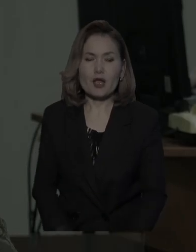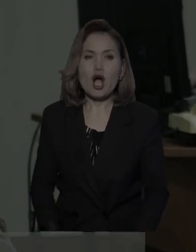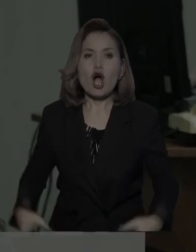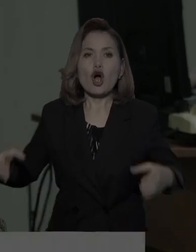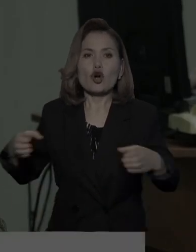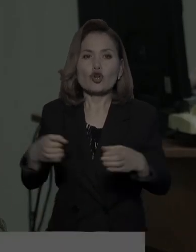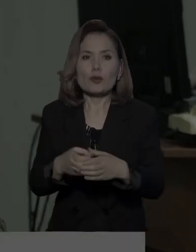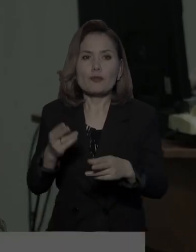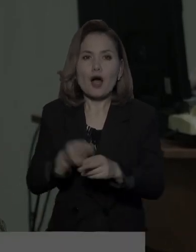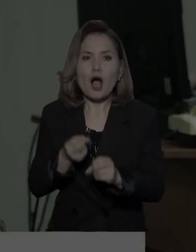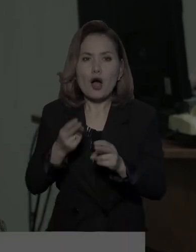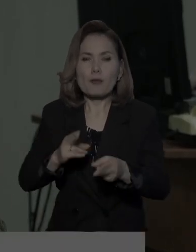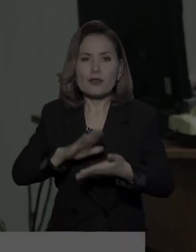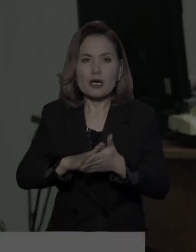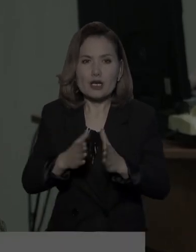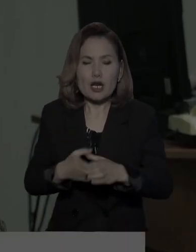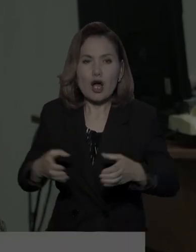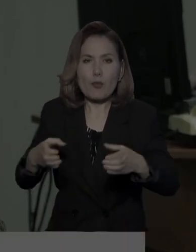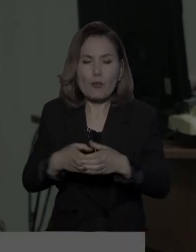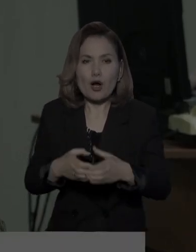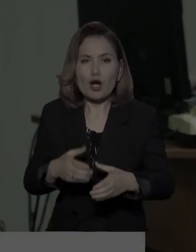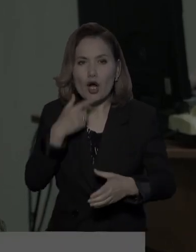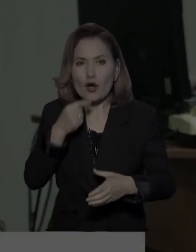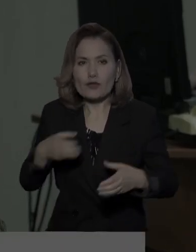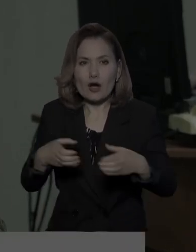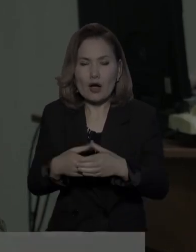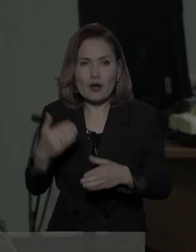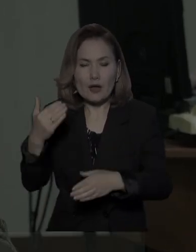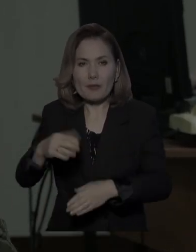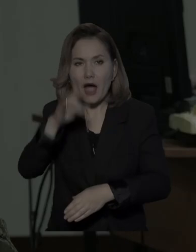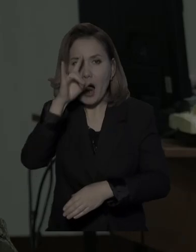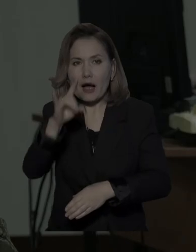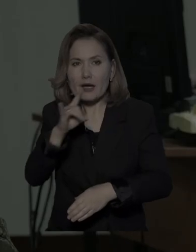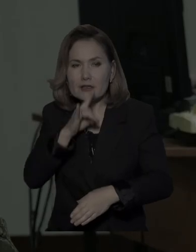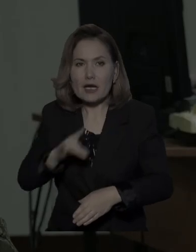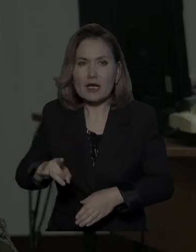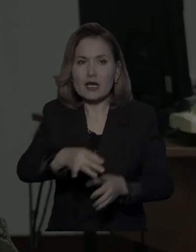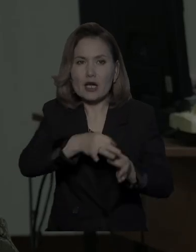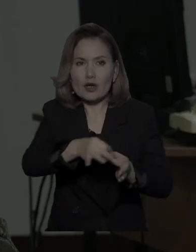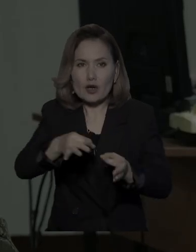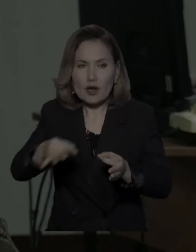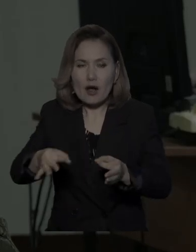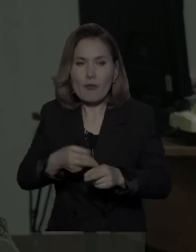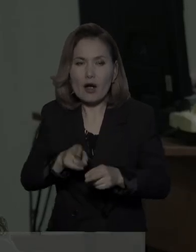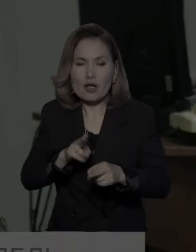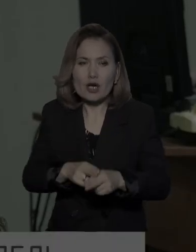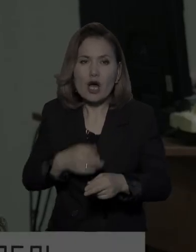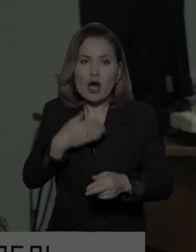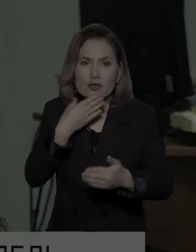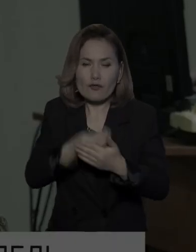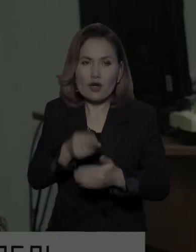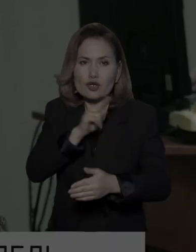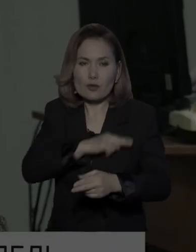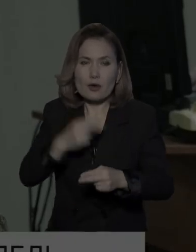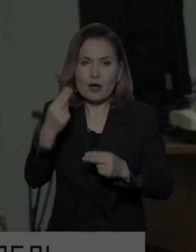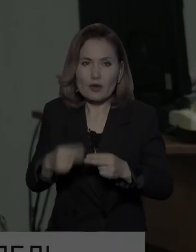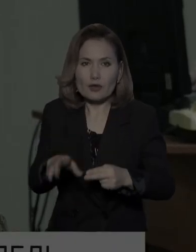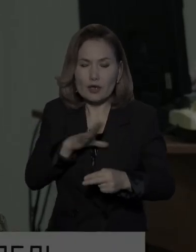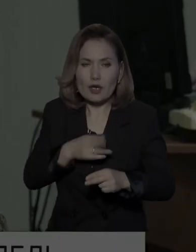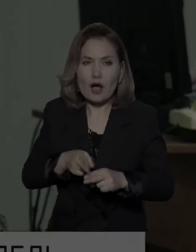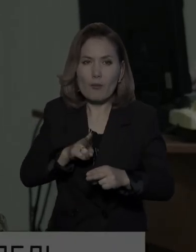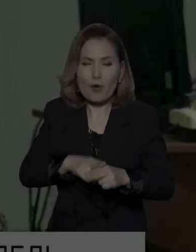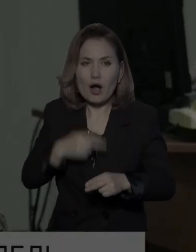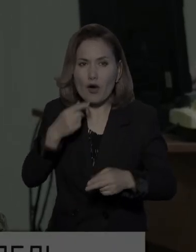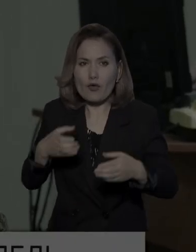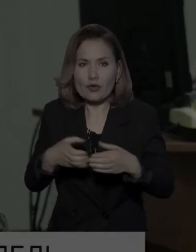Ұжымдық қауіпсіздік кеңесінің шешіміне сәйкес ұжымдық бітімгершілік күштер Қазақстан Республикасының аумағында өрістеуді аяқтады. Қазіргі уақытта бітімгершілік күштер